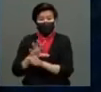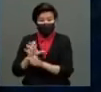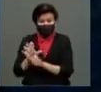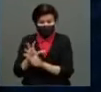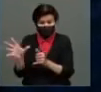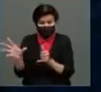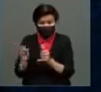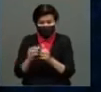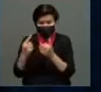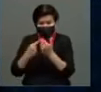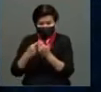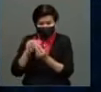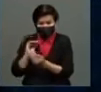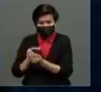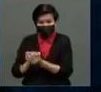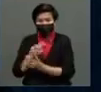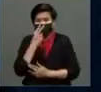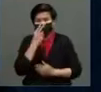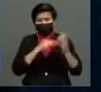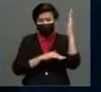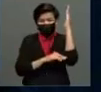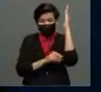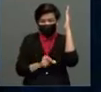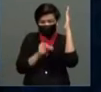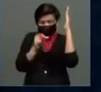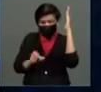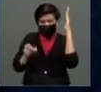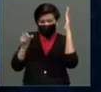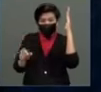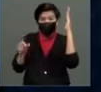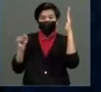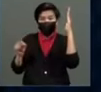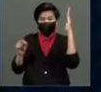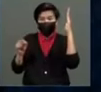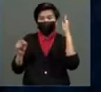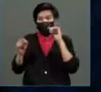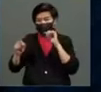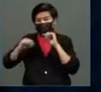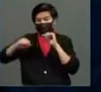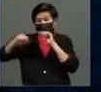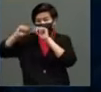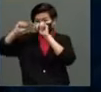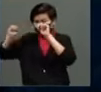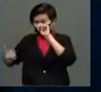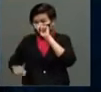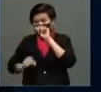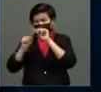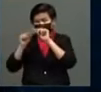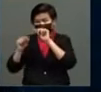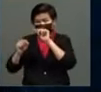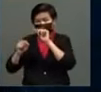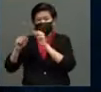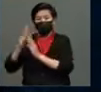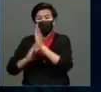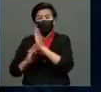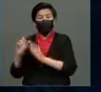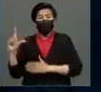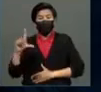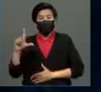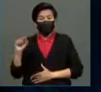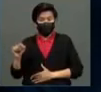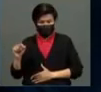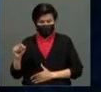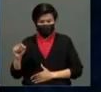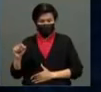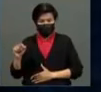ของการเป็นกราฟนะครับจะเห็นว่าวงขวามือที่วงใกล้ๆวันที่เราอยู่ปัจจุบันนี้นะครับเห็นแท่งสีเหลืองที่เพิ่มขึ้นนี่คือมาตรการ